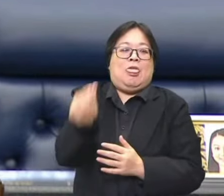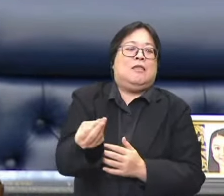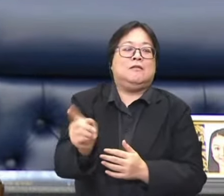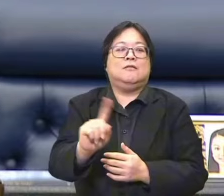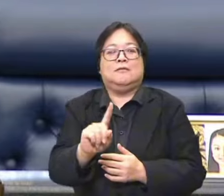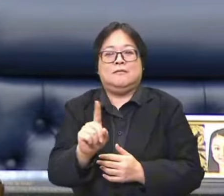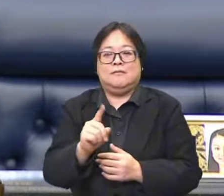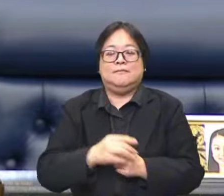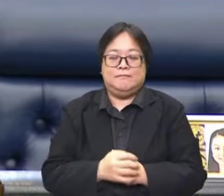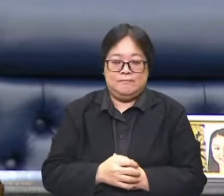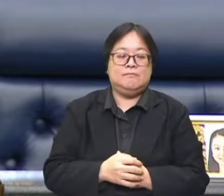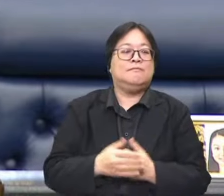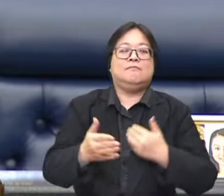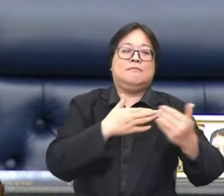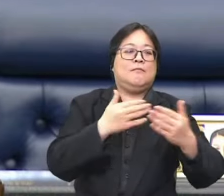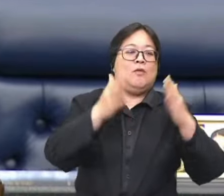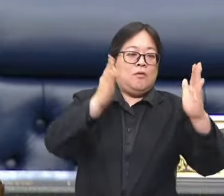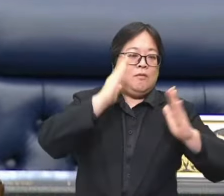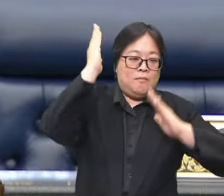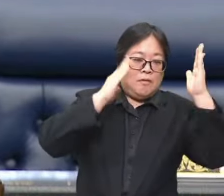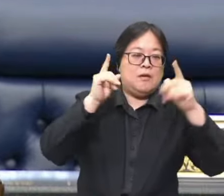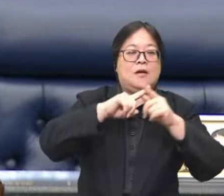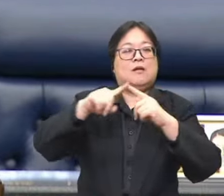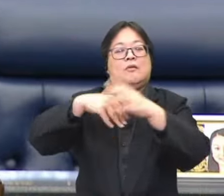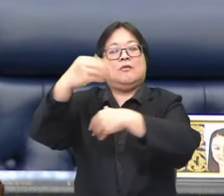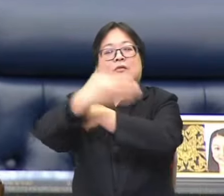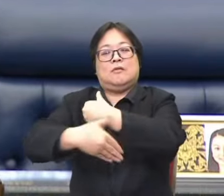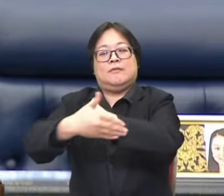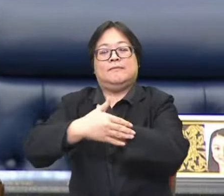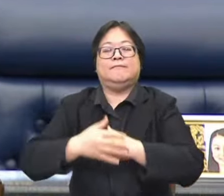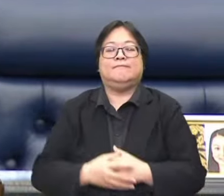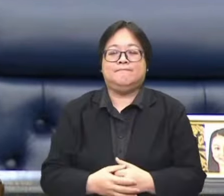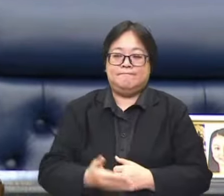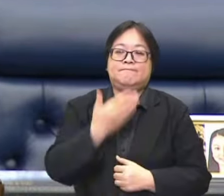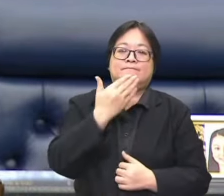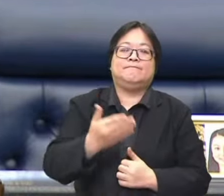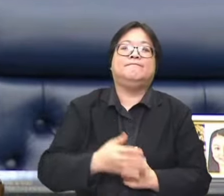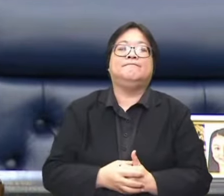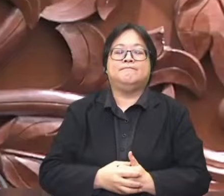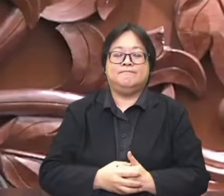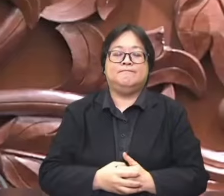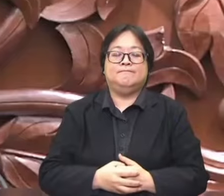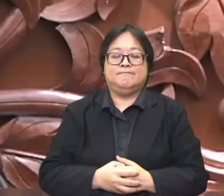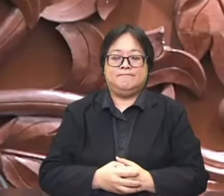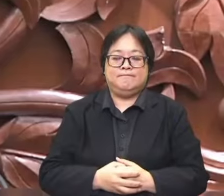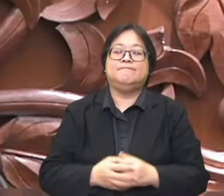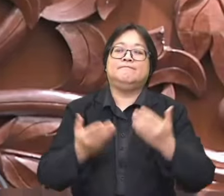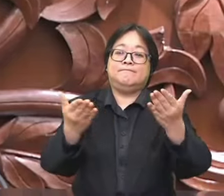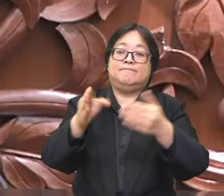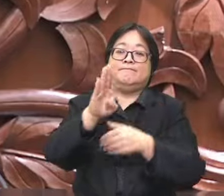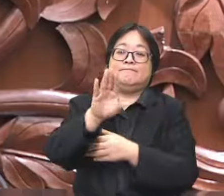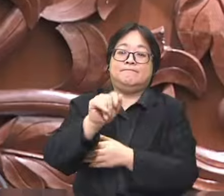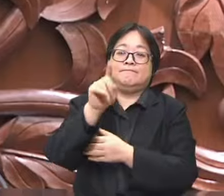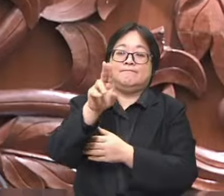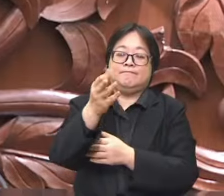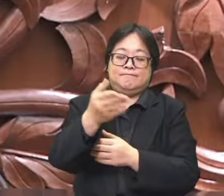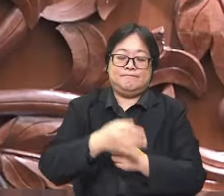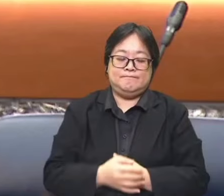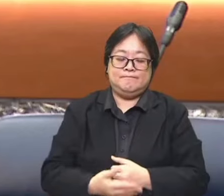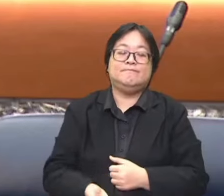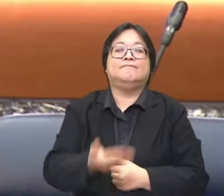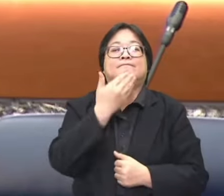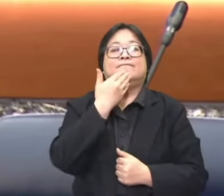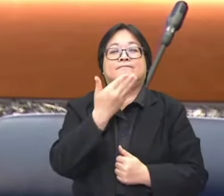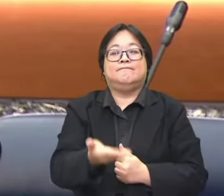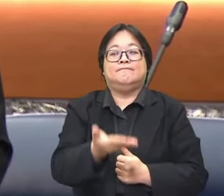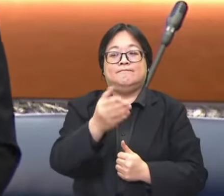siapa saja, sama ada warga tempatan mahupun pelancong warga asing. Terima kasih. Baik, Batu. Terima